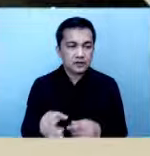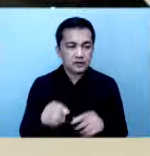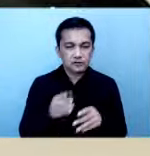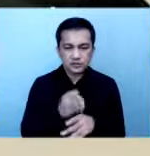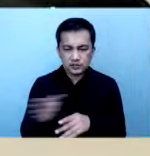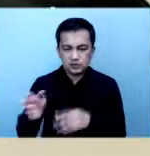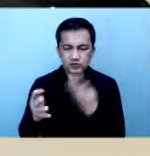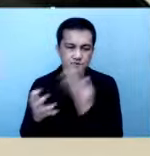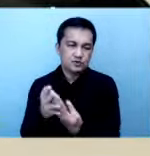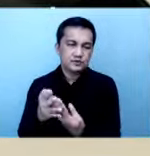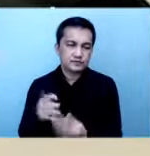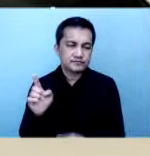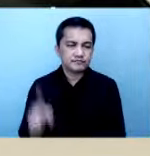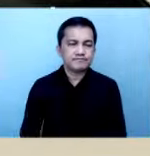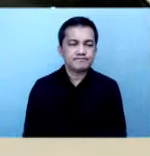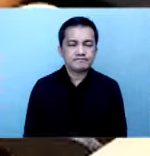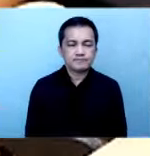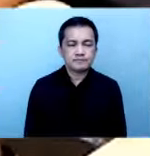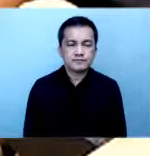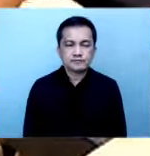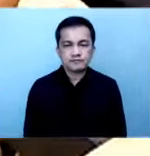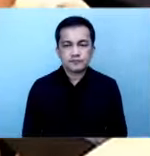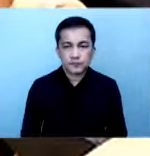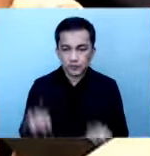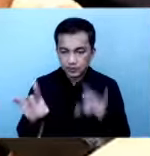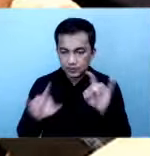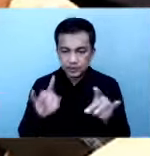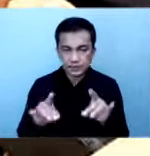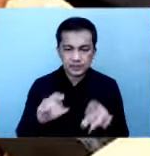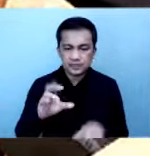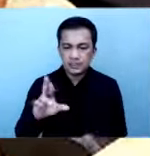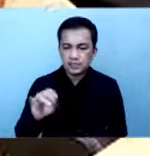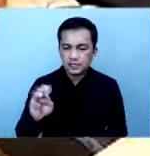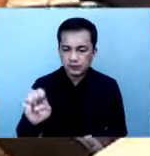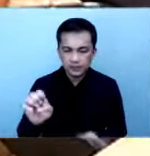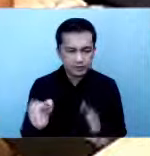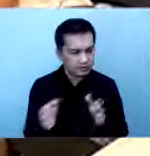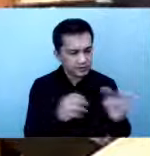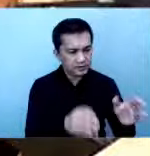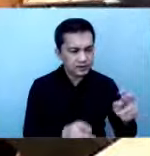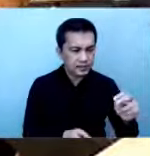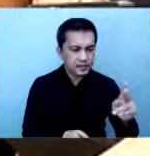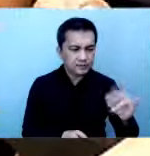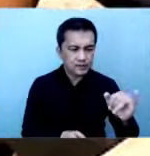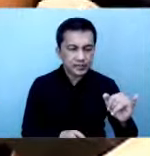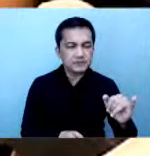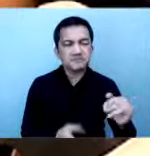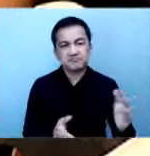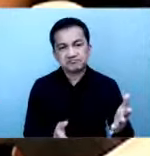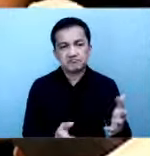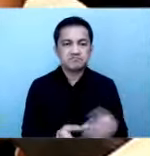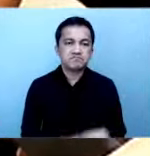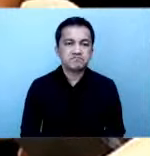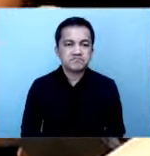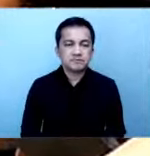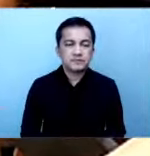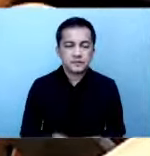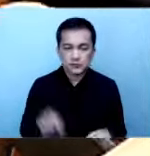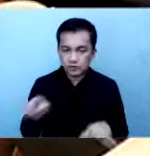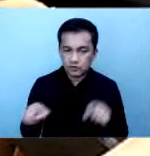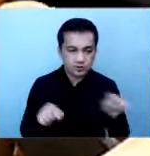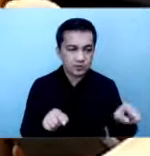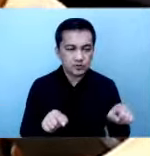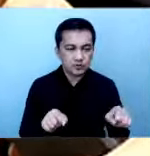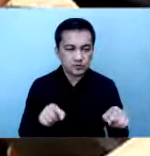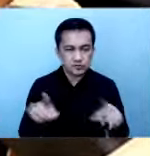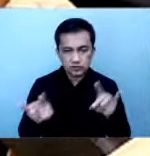Teves. Nandyan yung mga options ng krame, nandyan yung option na NBI Detention Center. So those are the options